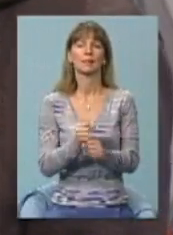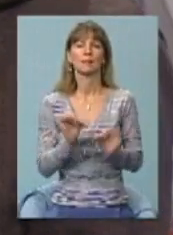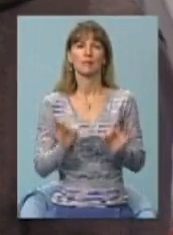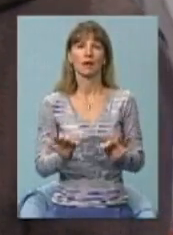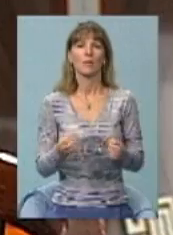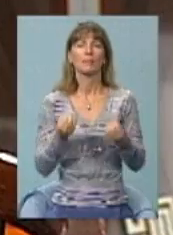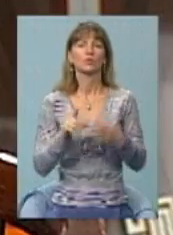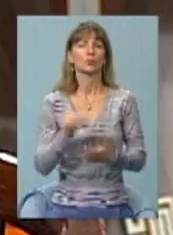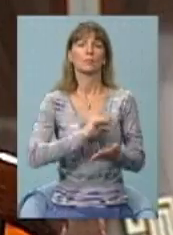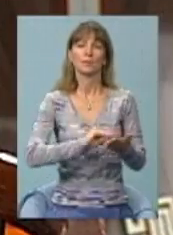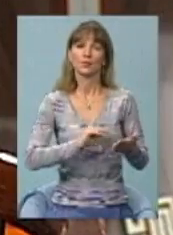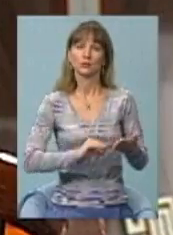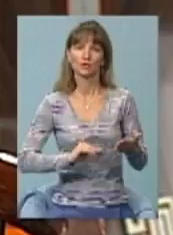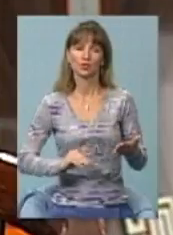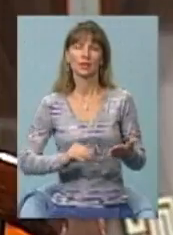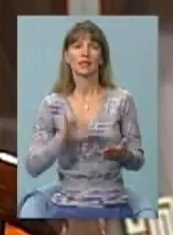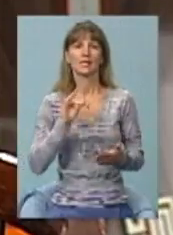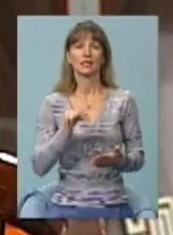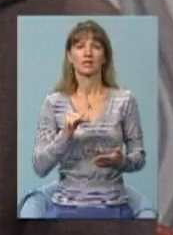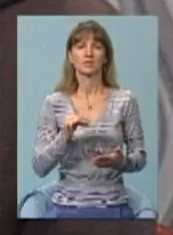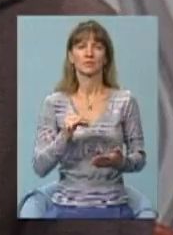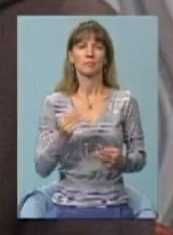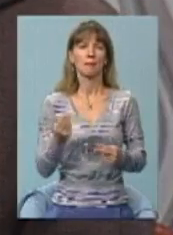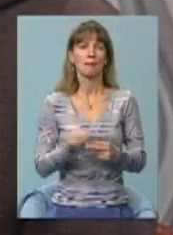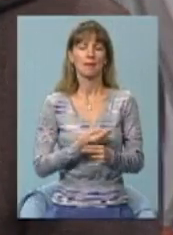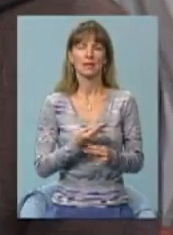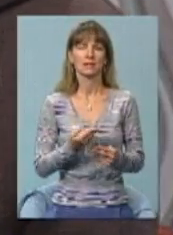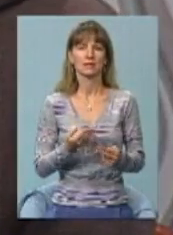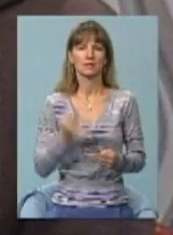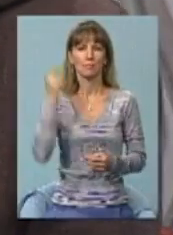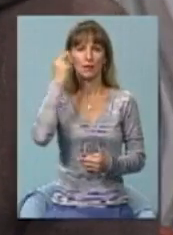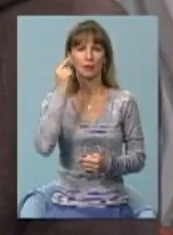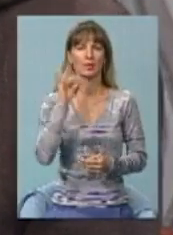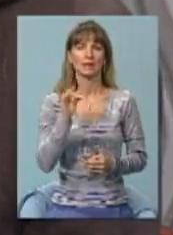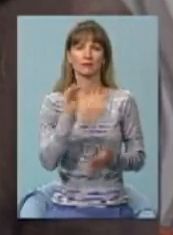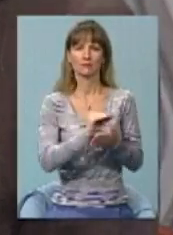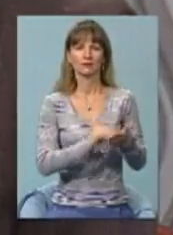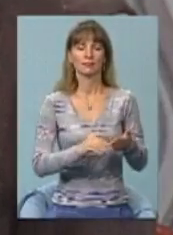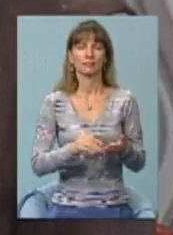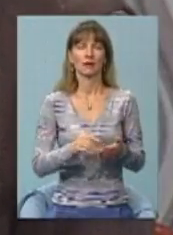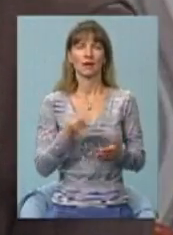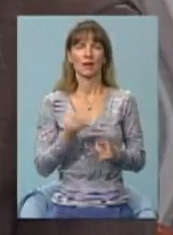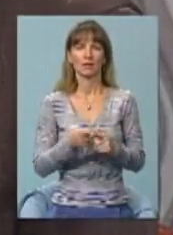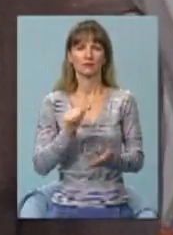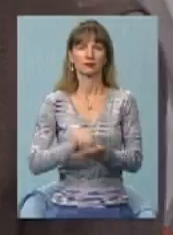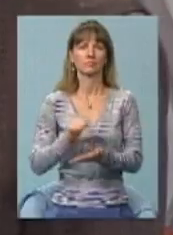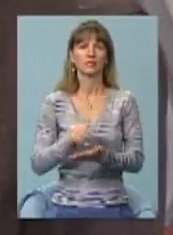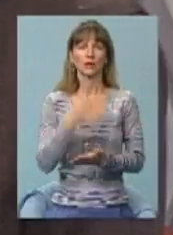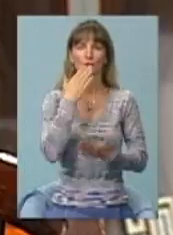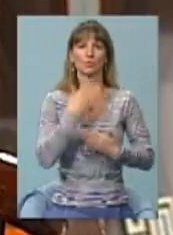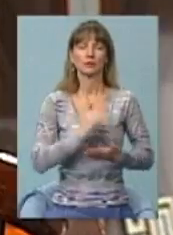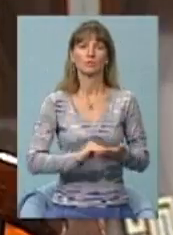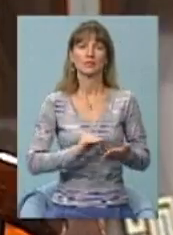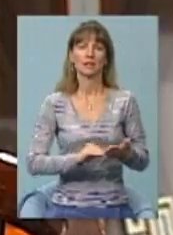Тобто вона постійно щось пише, пише, пише, і, власне, без якогось сенсу або без якогось там змісту вона це публікує, власне. Ти полюбляєш